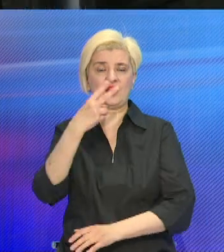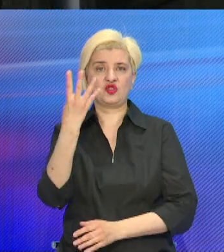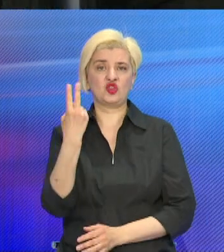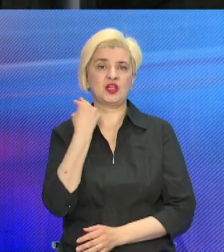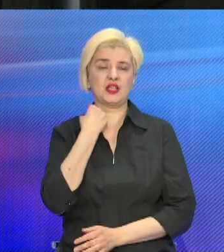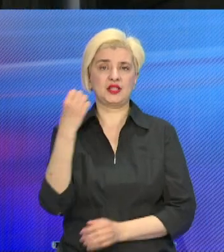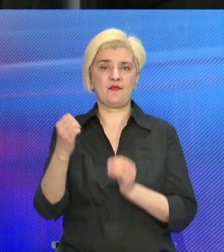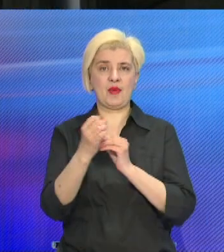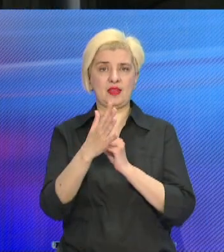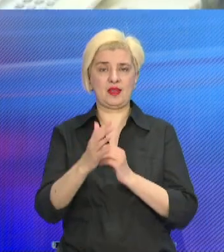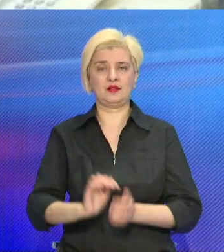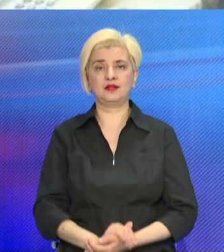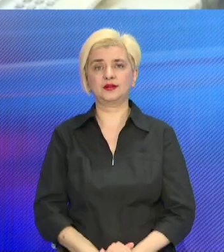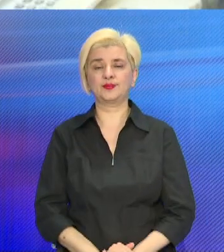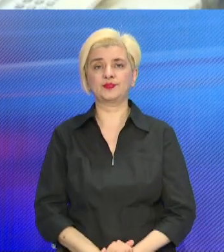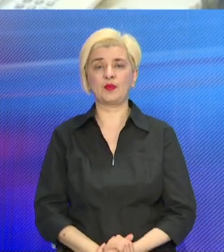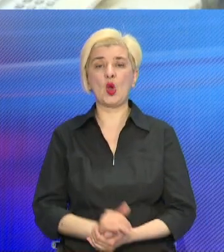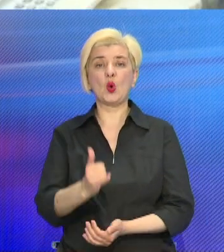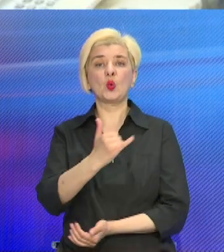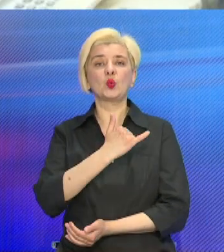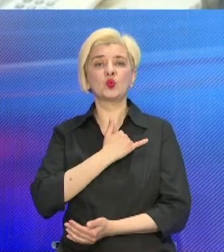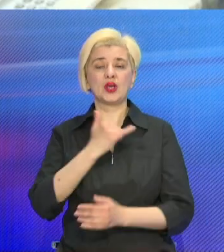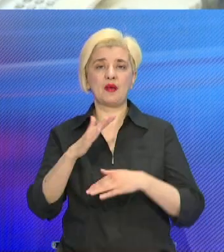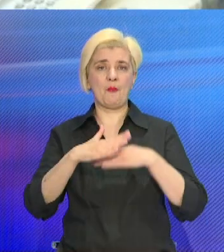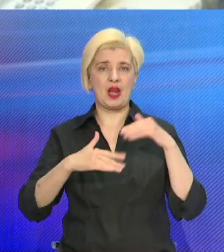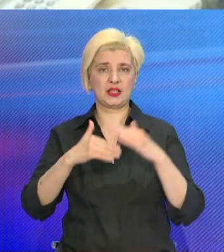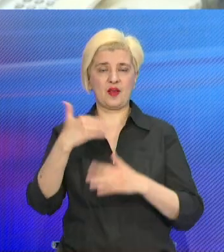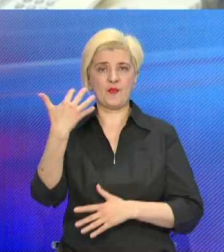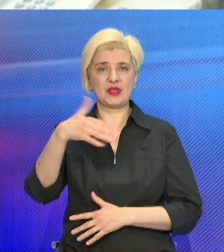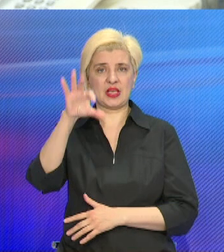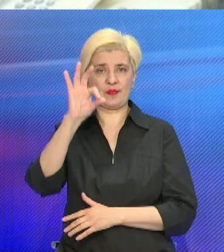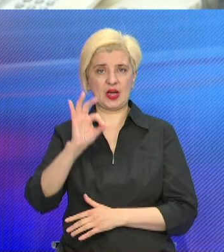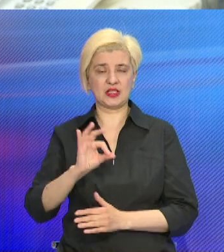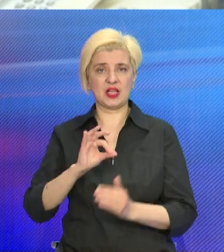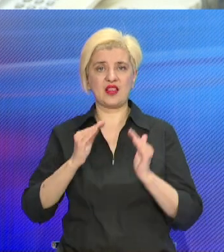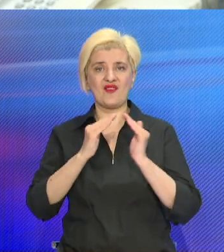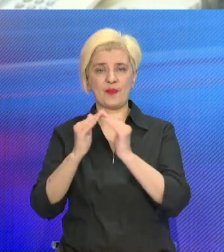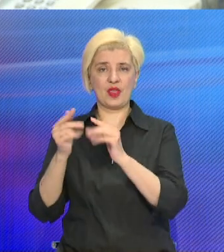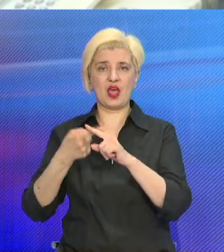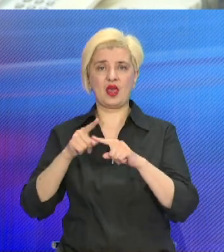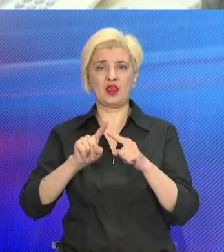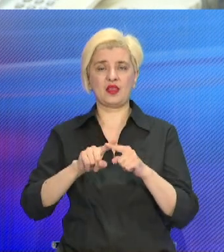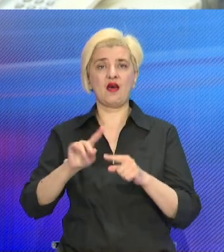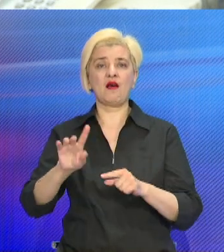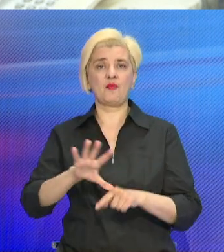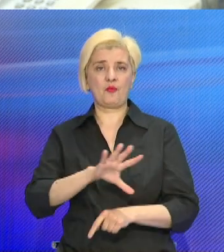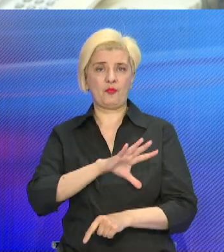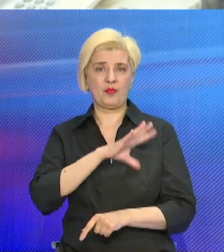15. У нас практически 50% объектов – это объекты